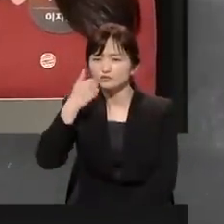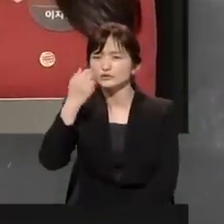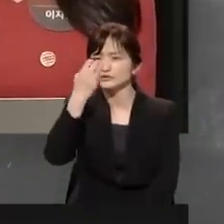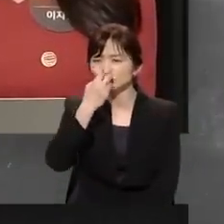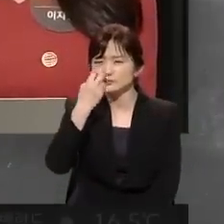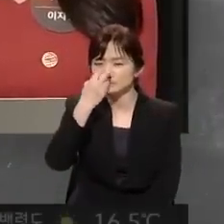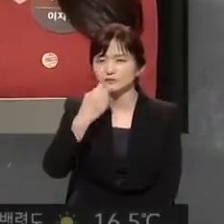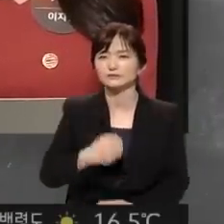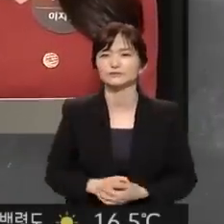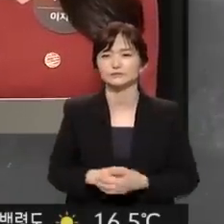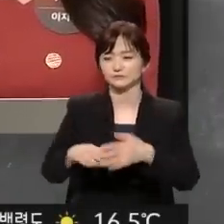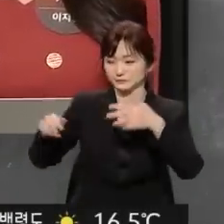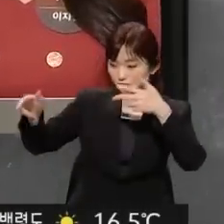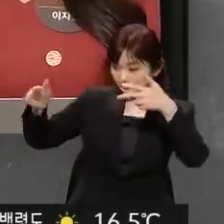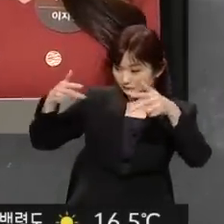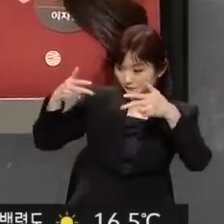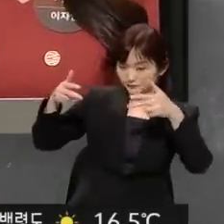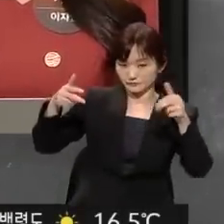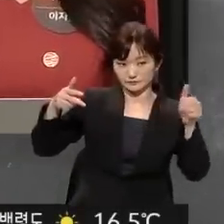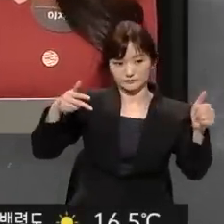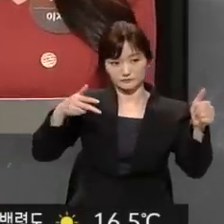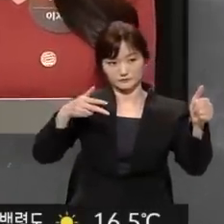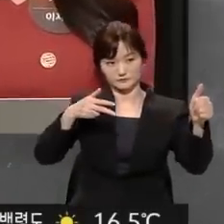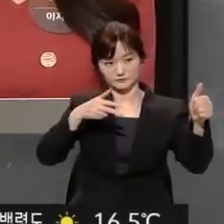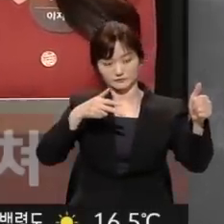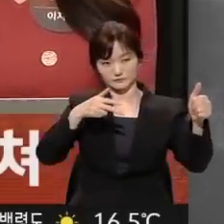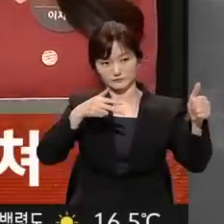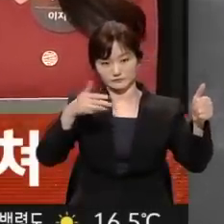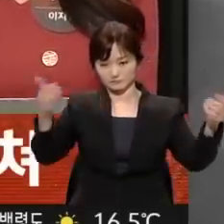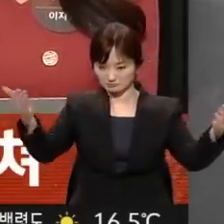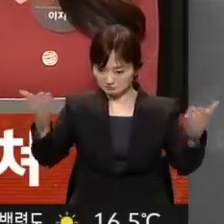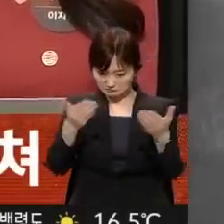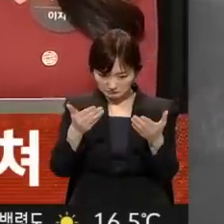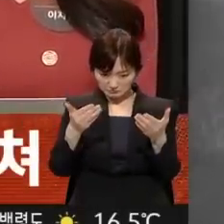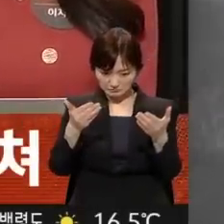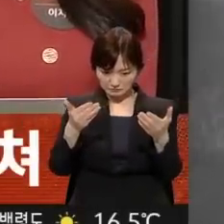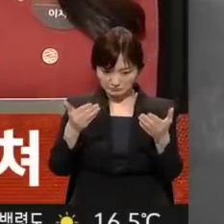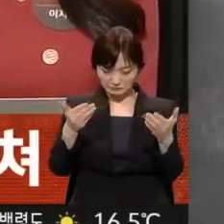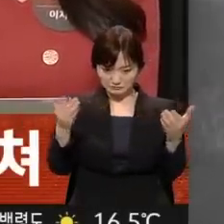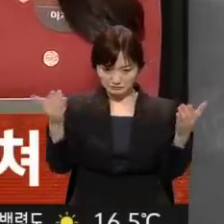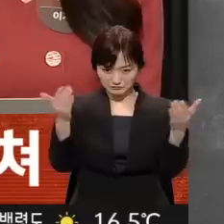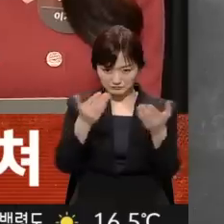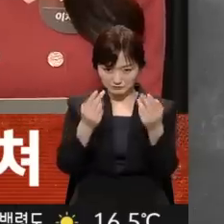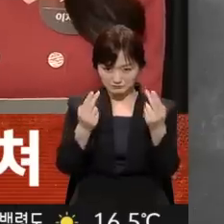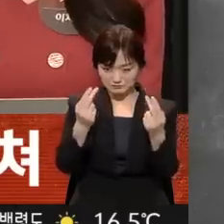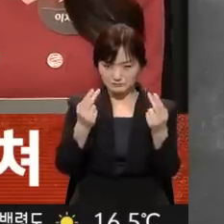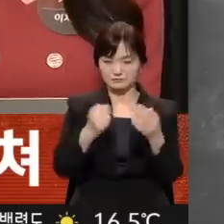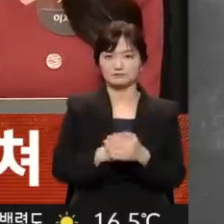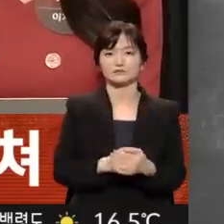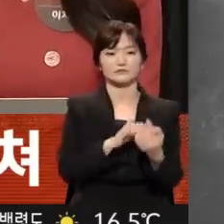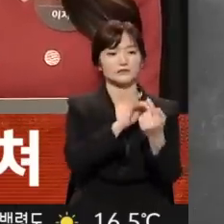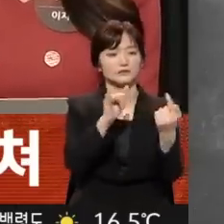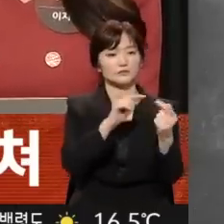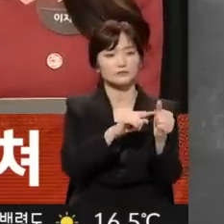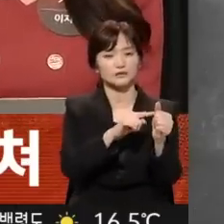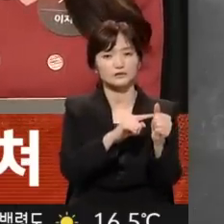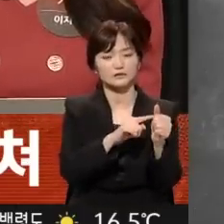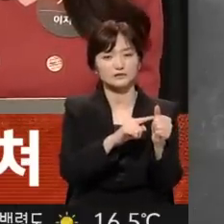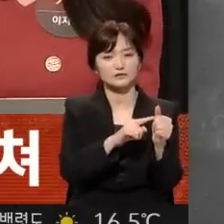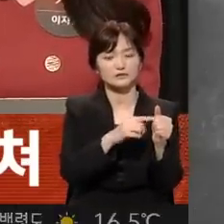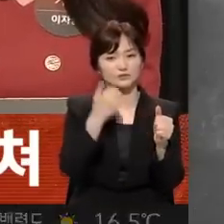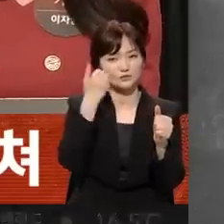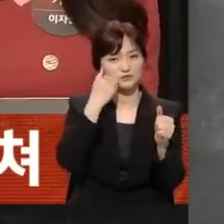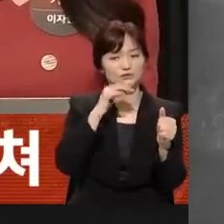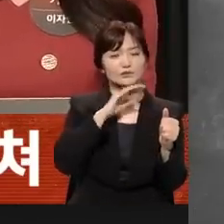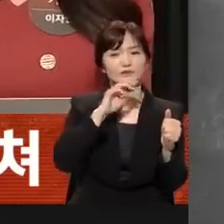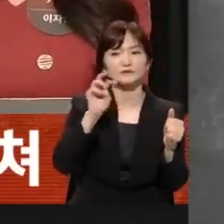해서요. CCTV 속의 저 모습과 하나같이 하나 일일이 다 비교를 시작을 합니다. 예. 곧이어서 한 명이 특정이 됐는데 바로 이 30살